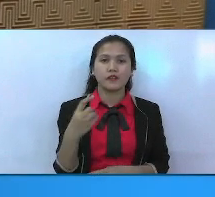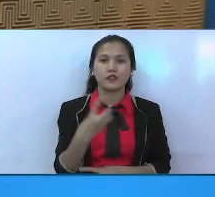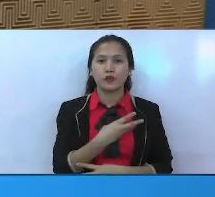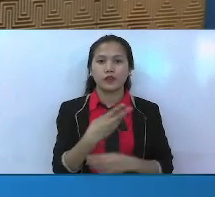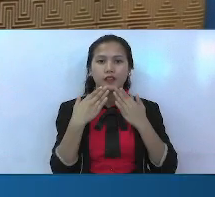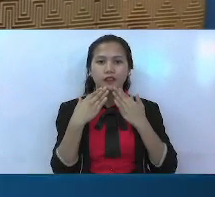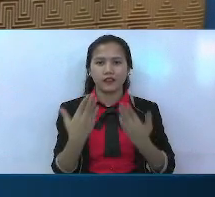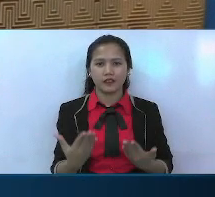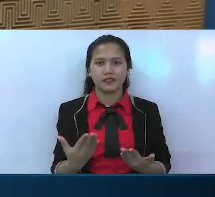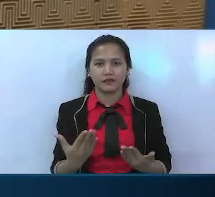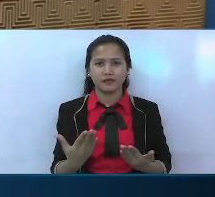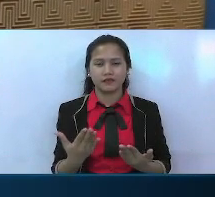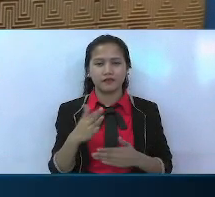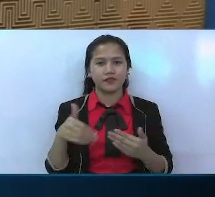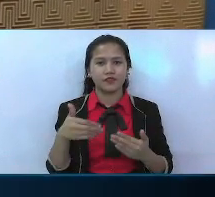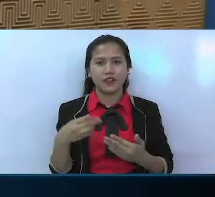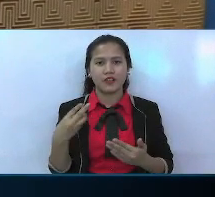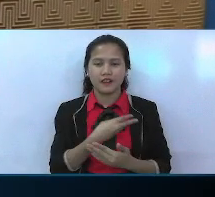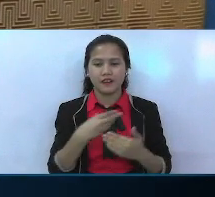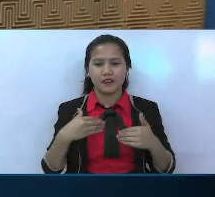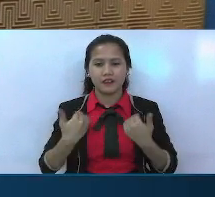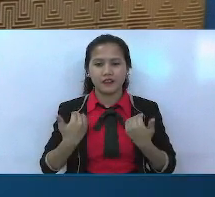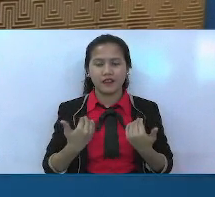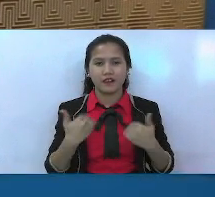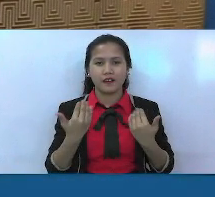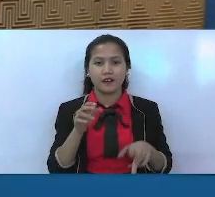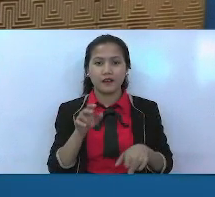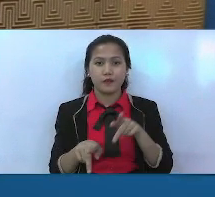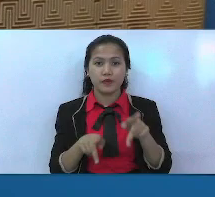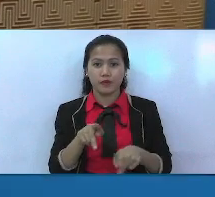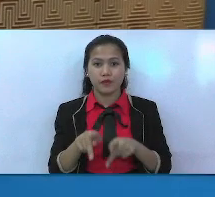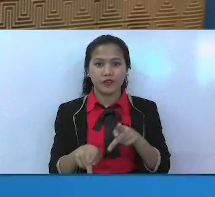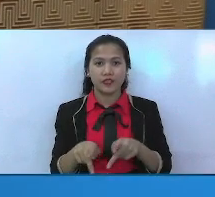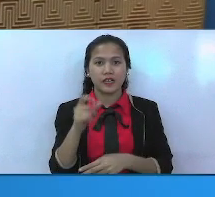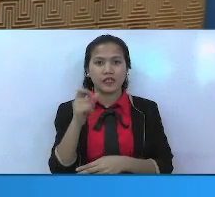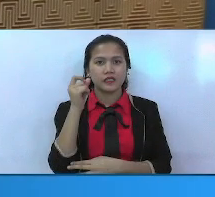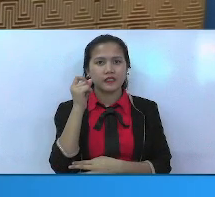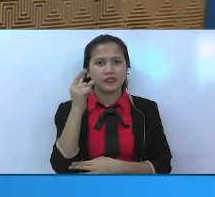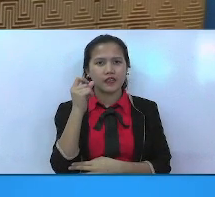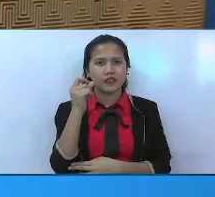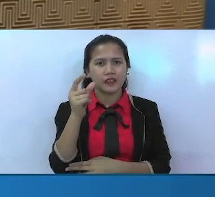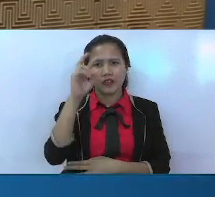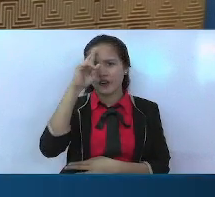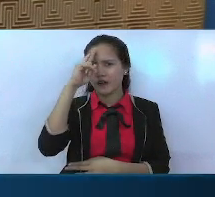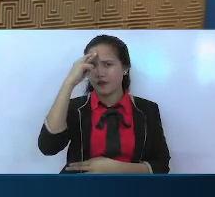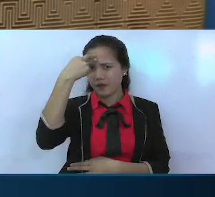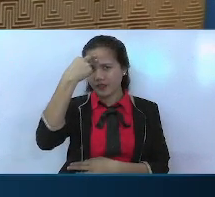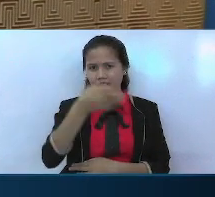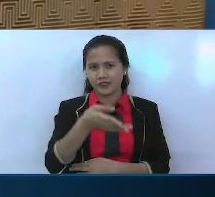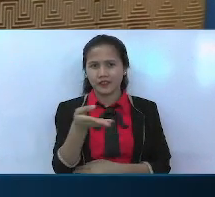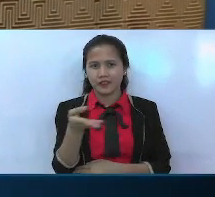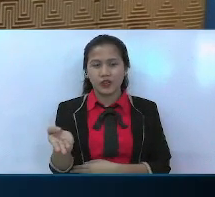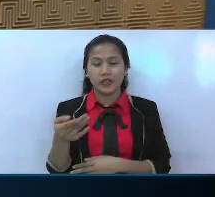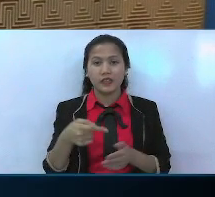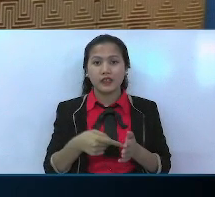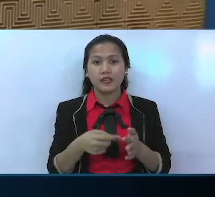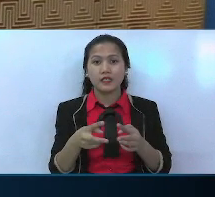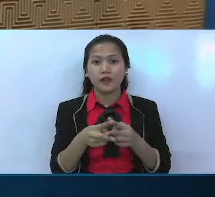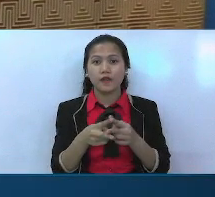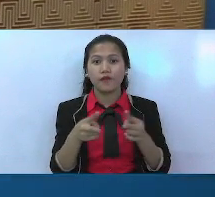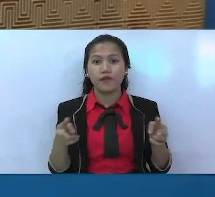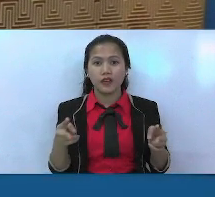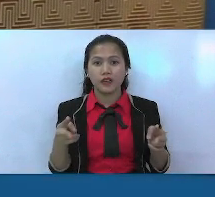magpasalamat Amen. Kayo. Let me remind you, hindi na kayo kayang gap. Ang ganda rin yung ano eh. Naalala mo, ito yung pasok na pasok sa devotion ng pastor natin